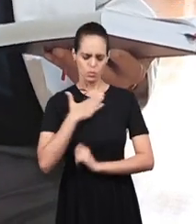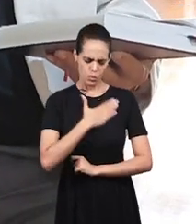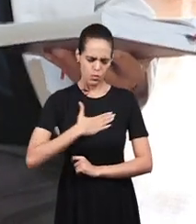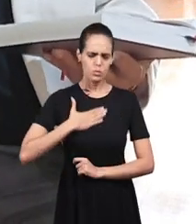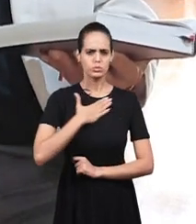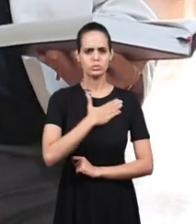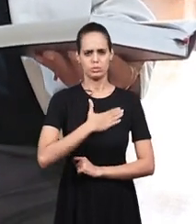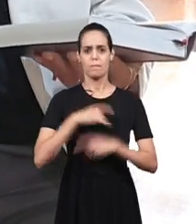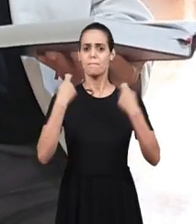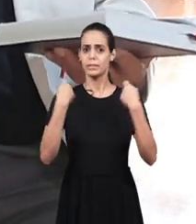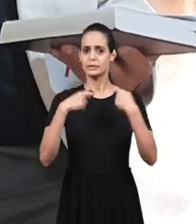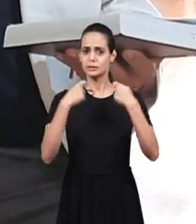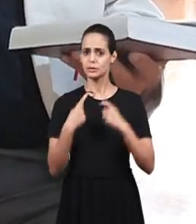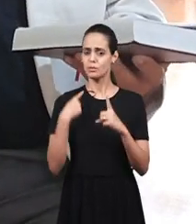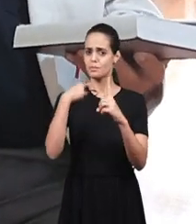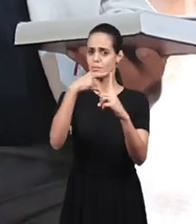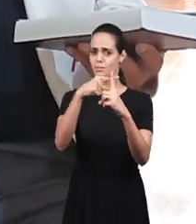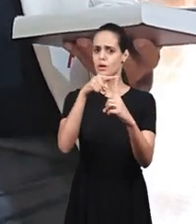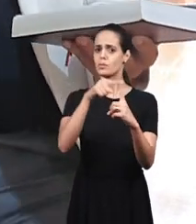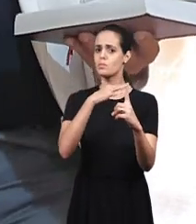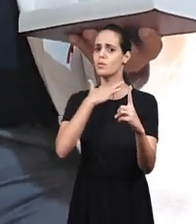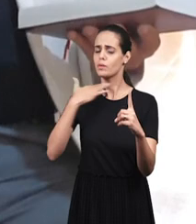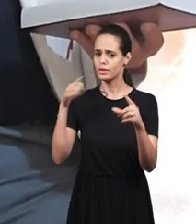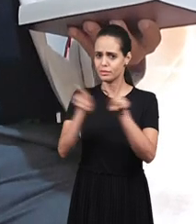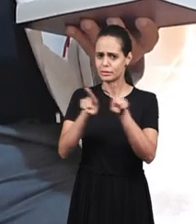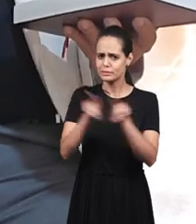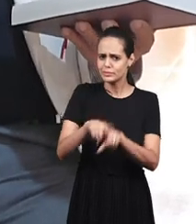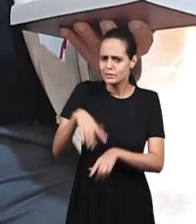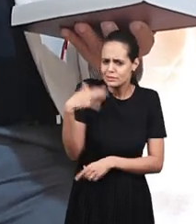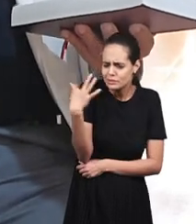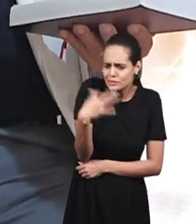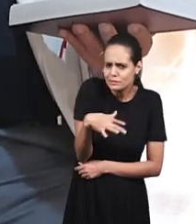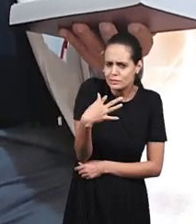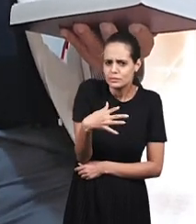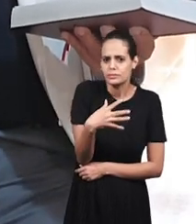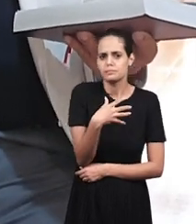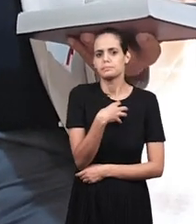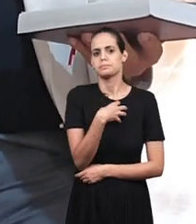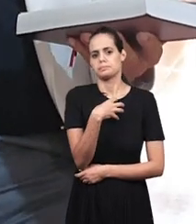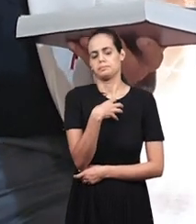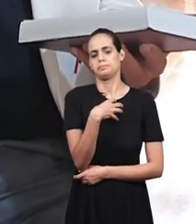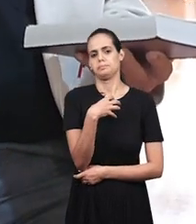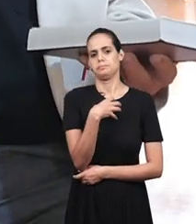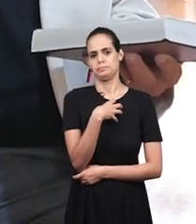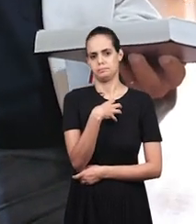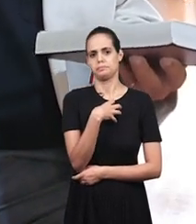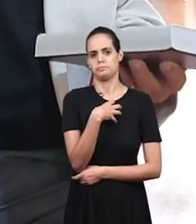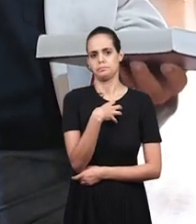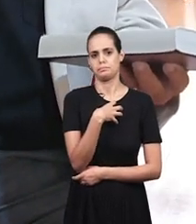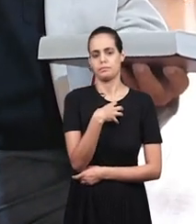manière. Mais cela pour montrer la figure de l'homme. Donc il a plu à Dieu